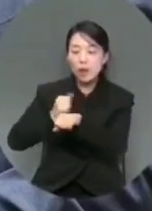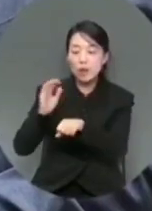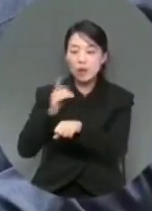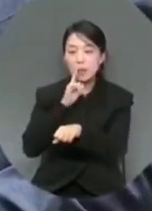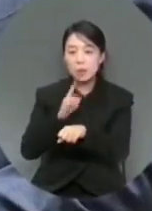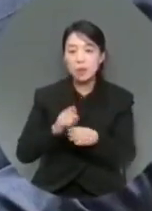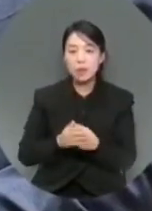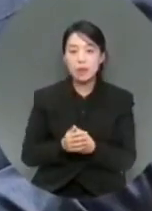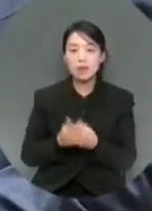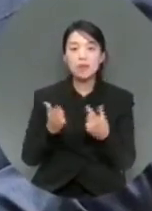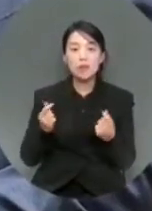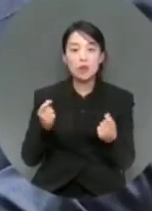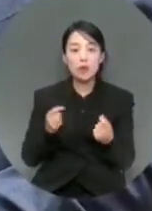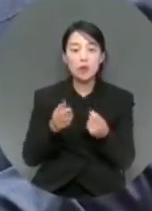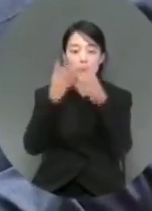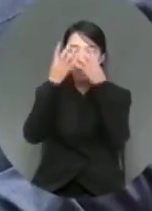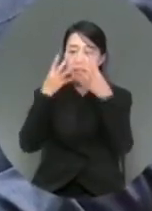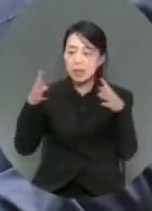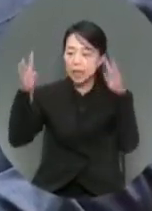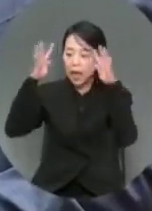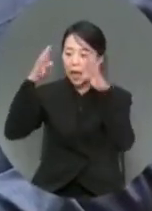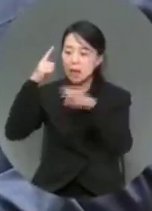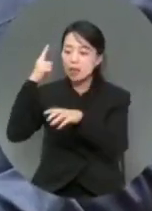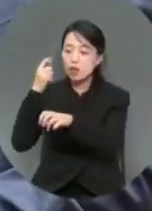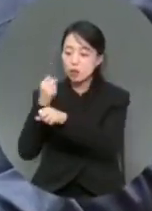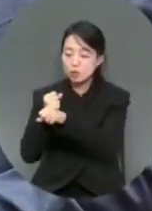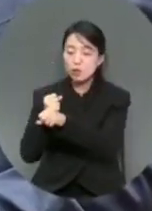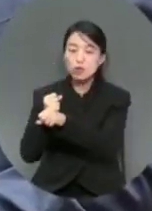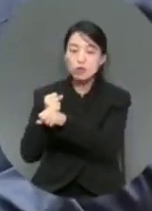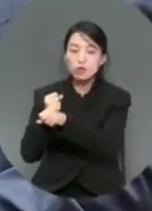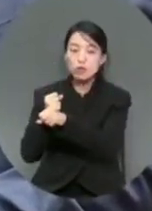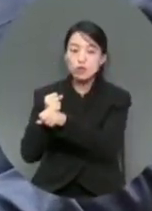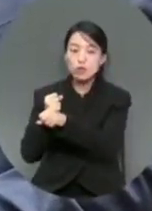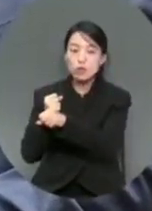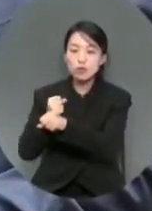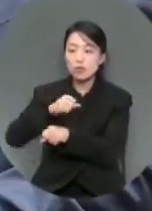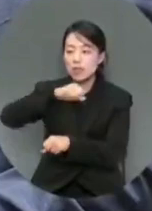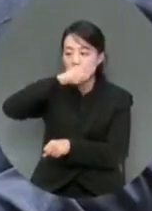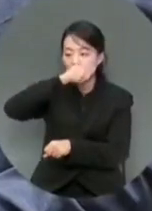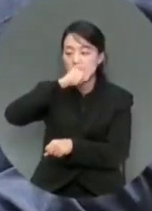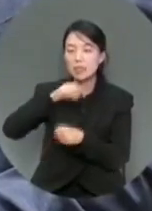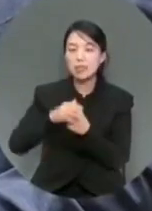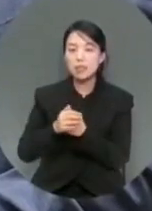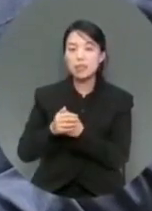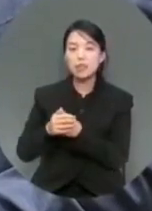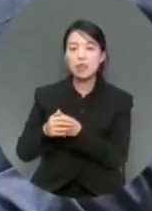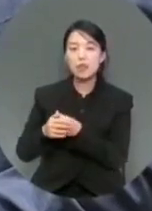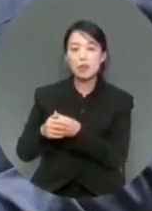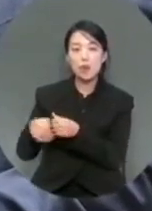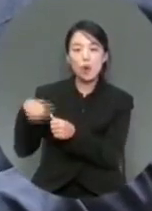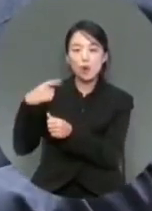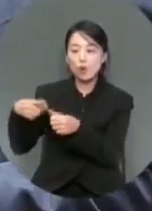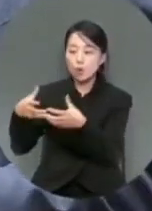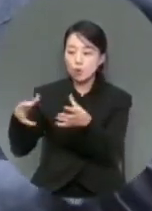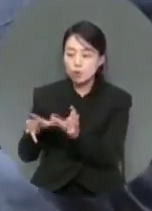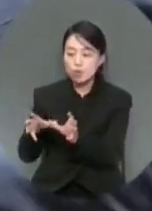그대로 한다면 대학 연구진에 대한 예산은 교육부 예산이라든지 가기처 예산으로